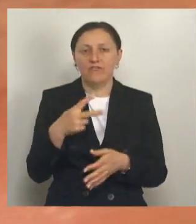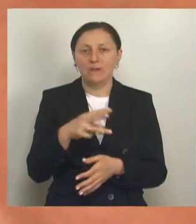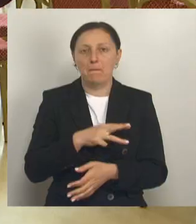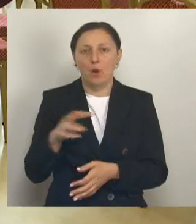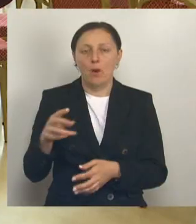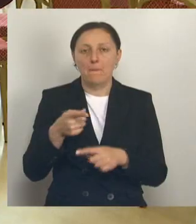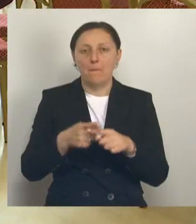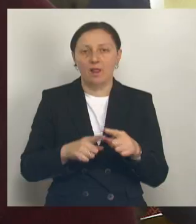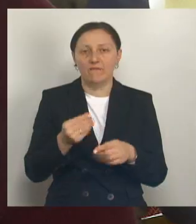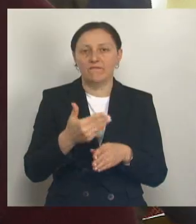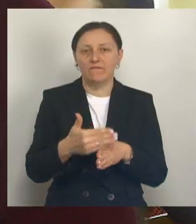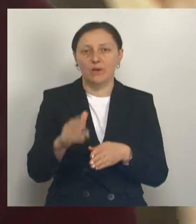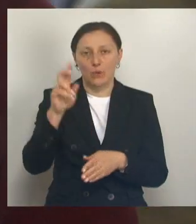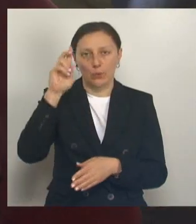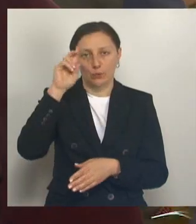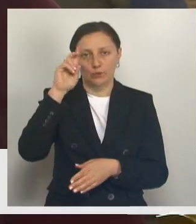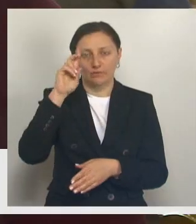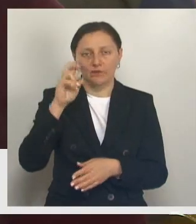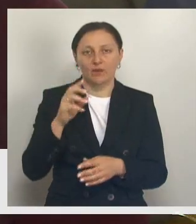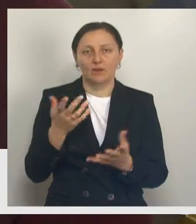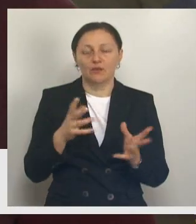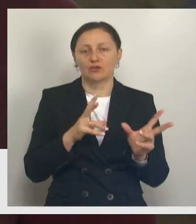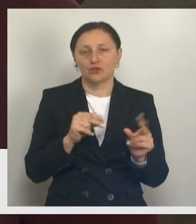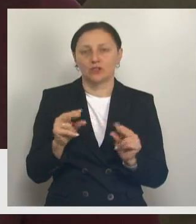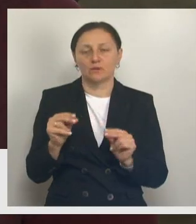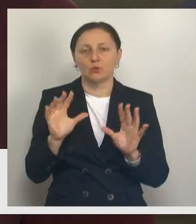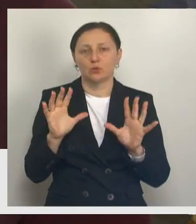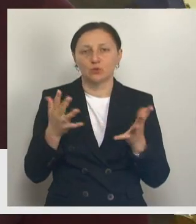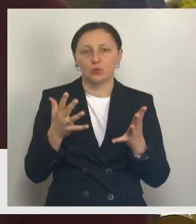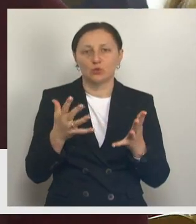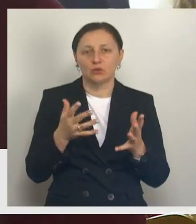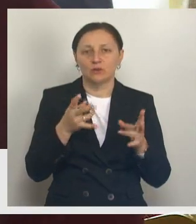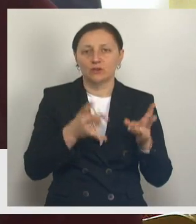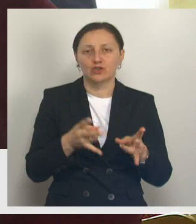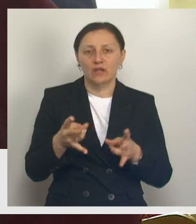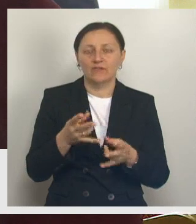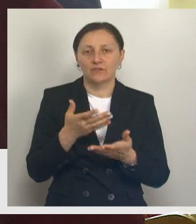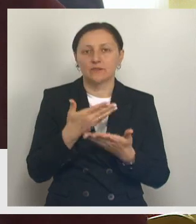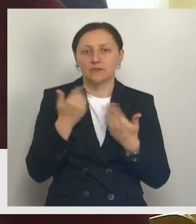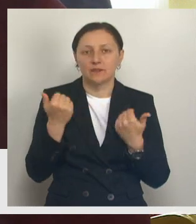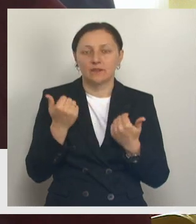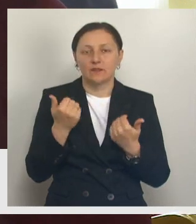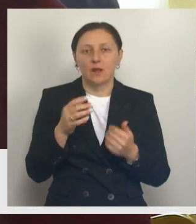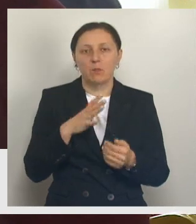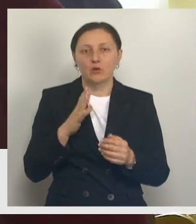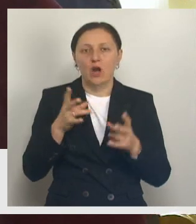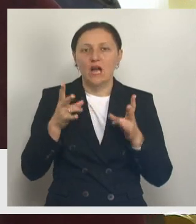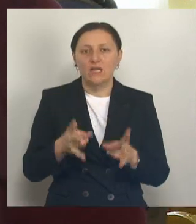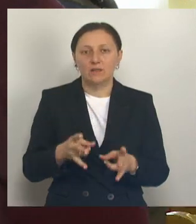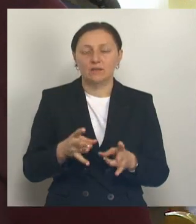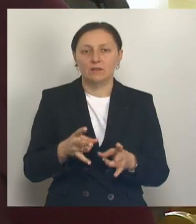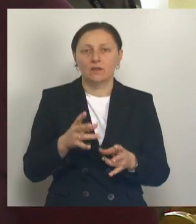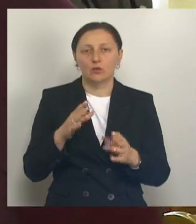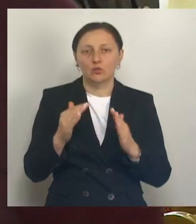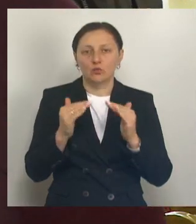компенсирует государство по счастливой случайности обошлось были у нас только ранены пострадала очень сильно